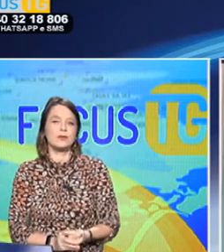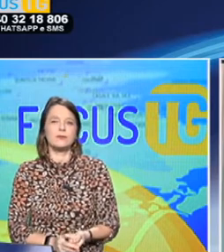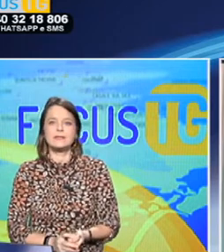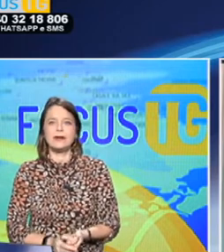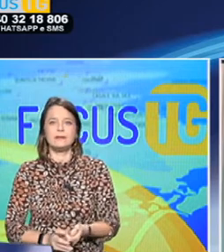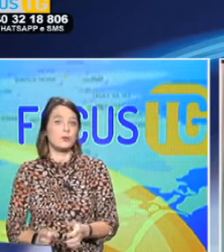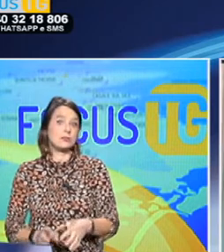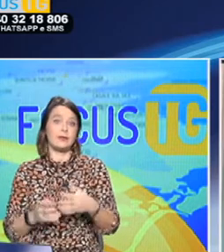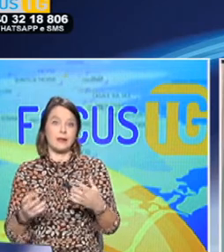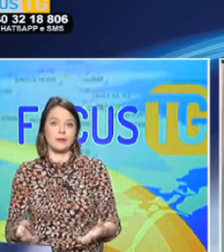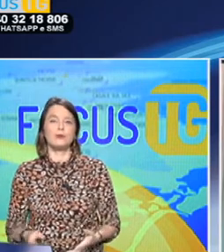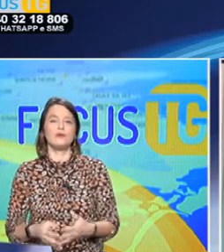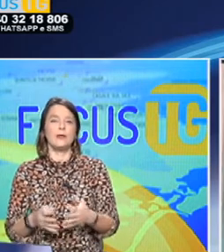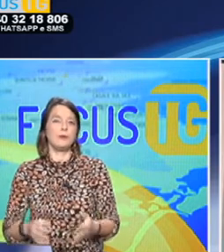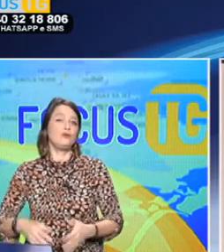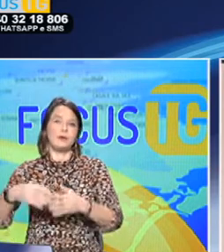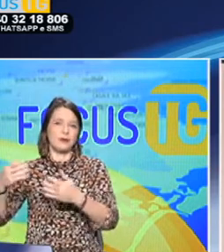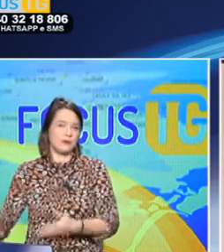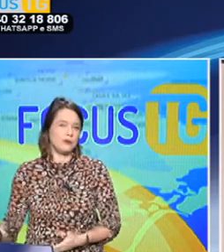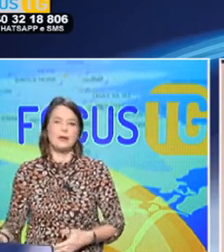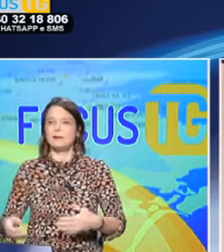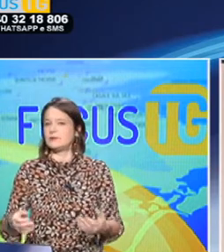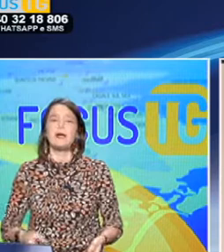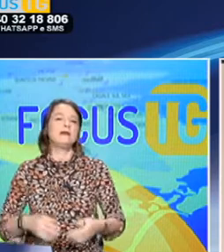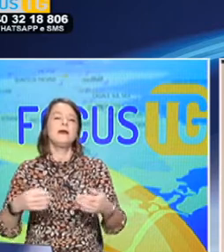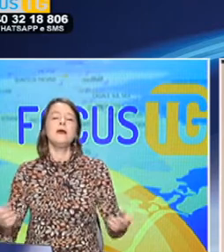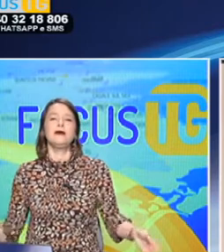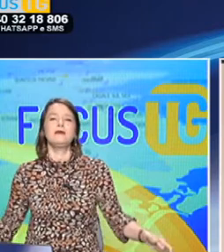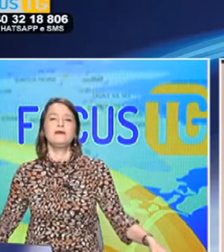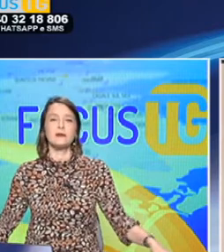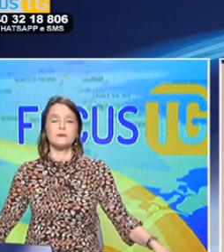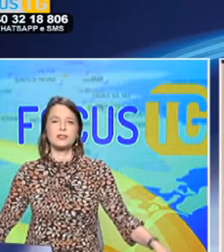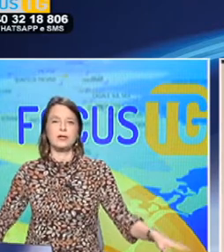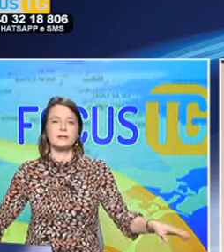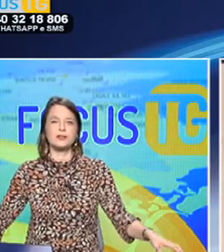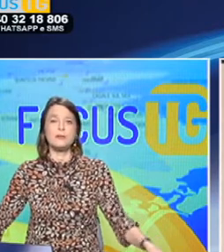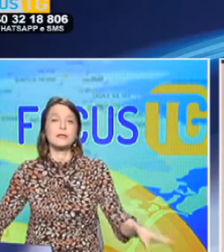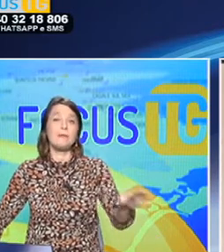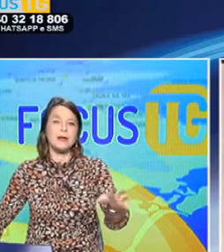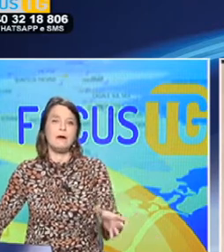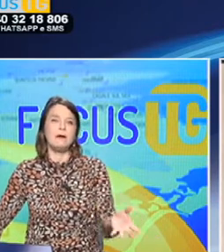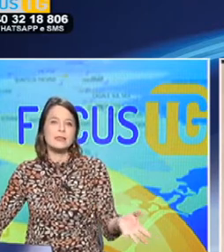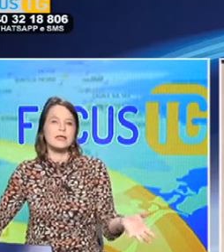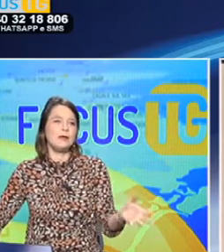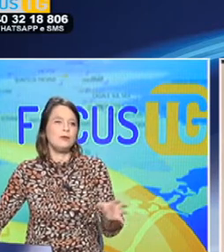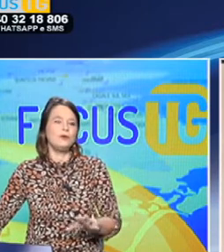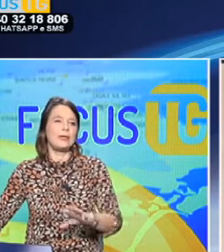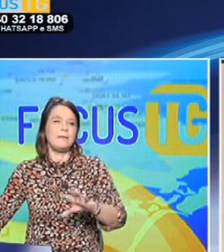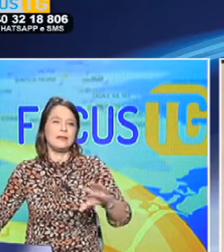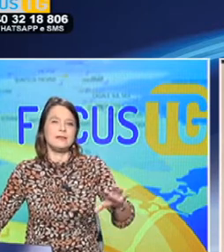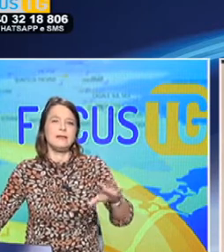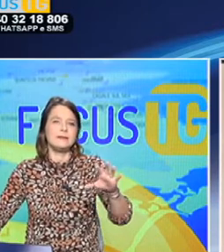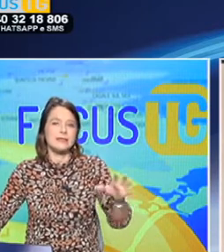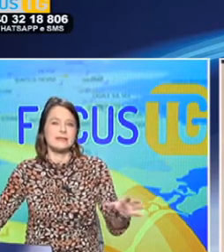stesso governatore Zaia della questione riapertura. Riaperture per quanto riguarda ristoranti, attività commerciali, sì, esercizi commerciali, però c'è anche tutta